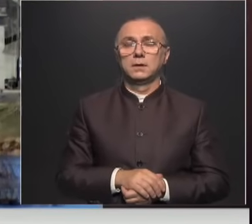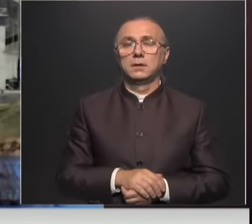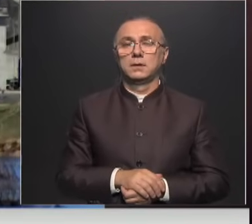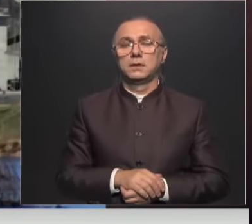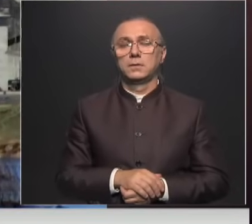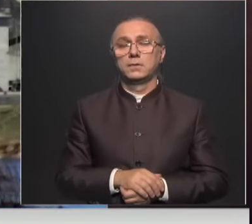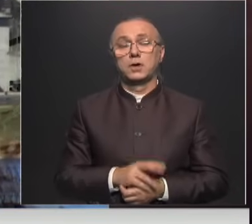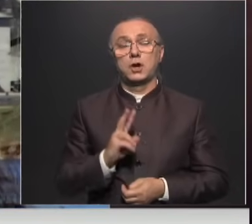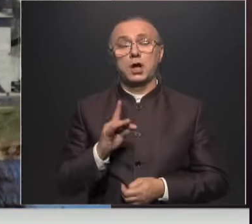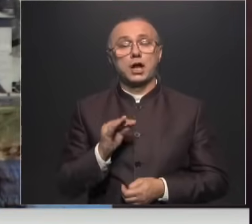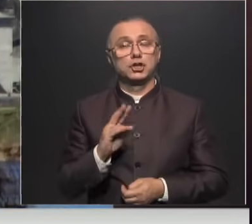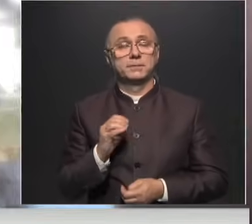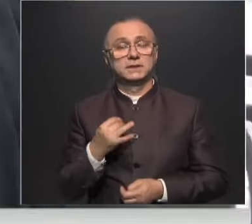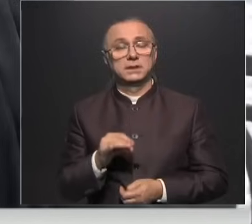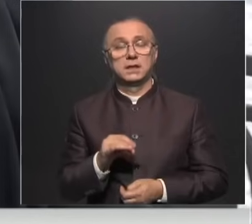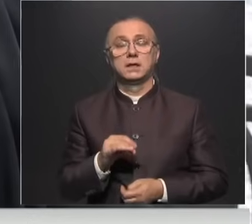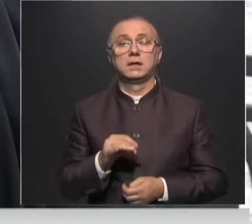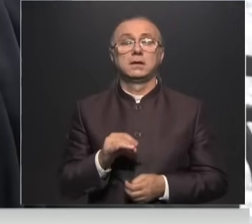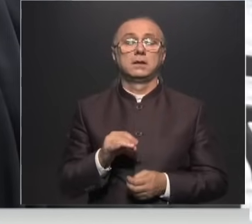монастырь. Коряжемский же монастырь был